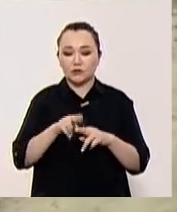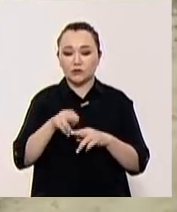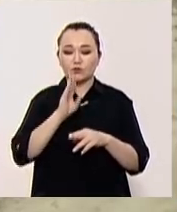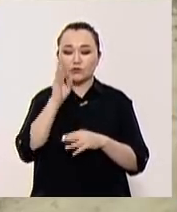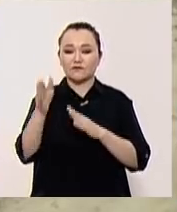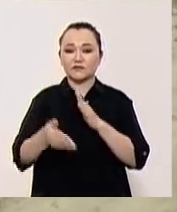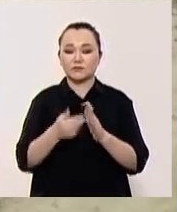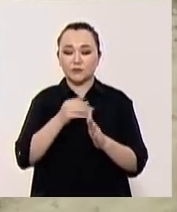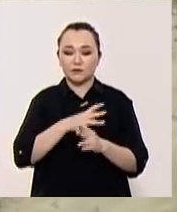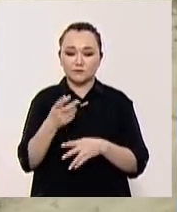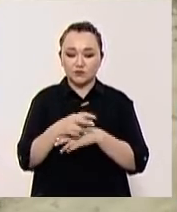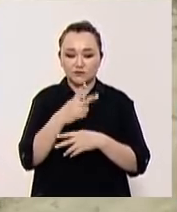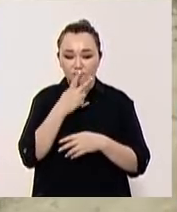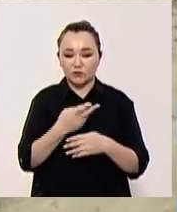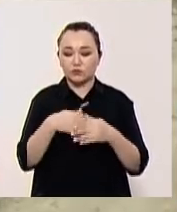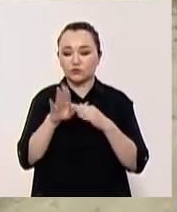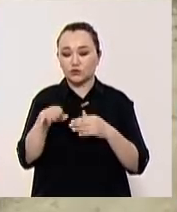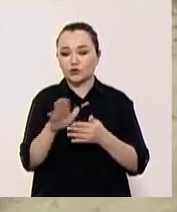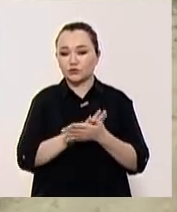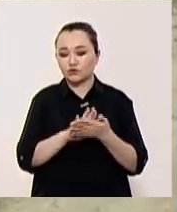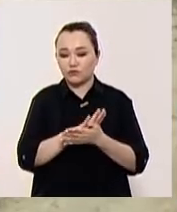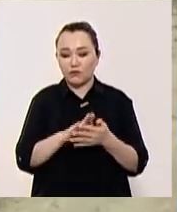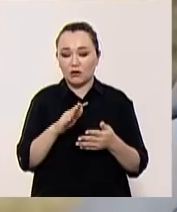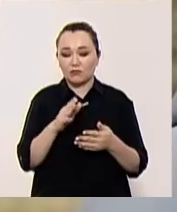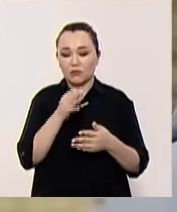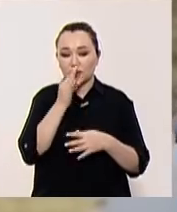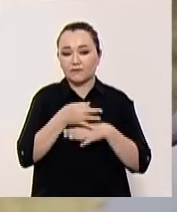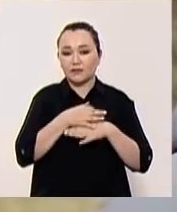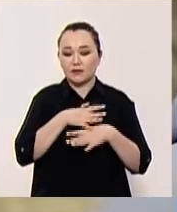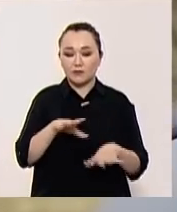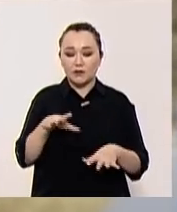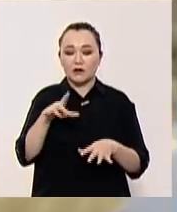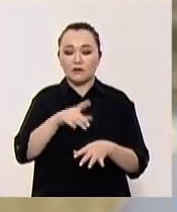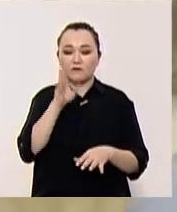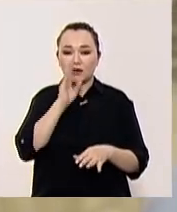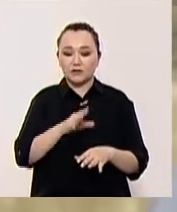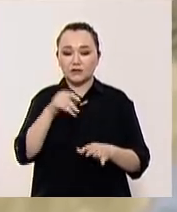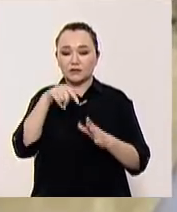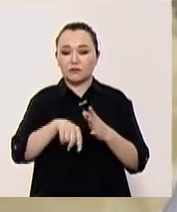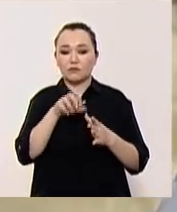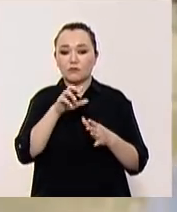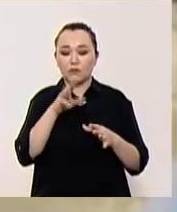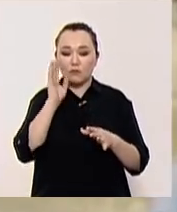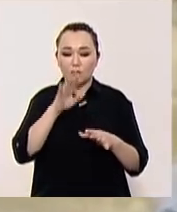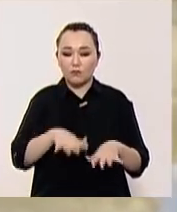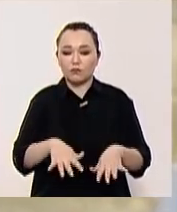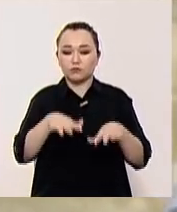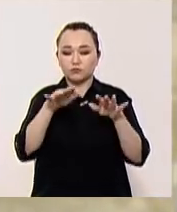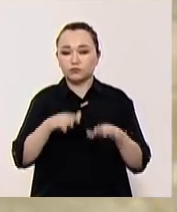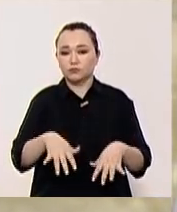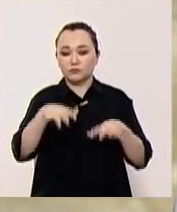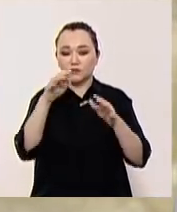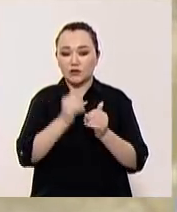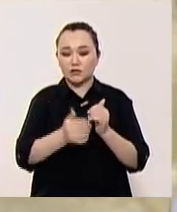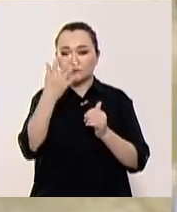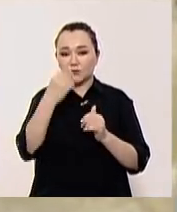азанда, келді, көрді, кетті, никакого реакции не было. Астынан су, болото, астынан су тола береді, қайта-қайта 5 күн